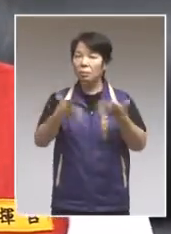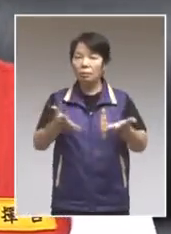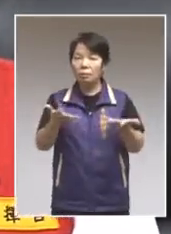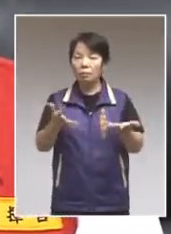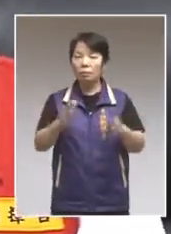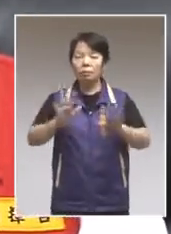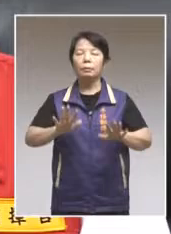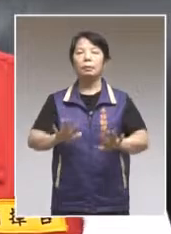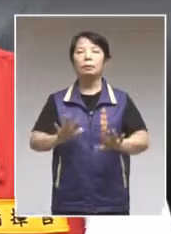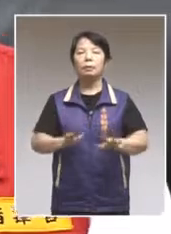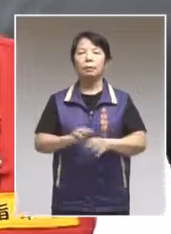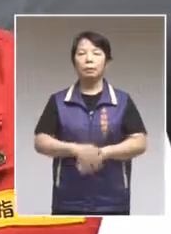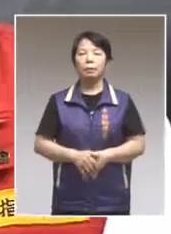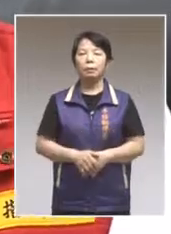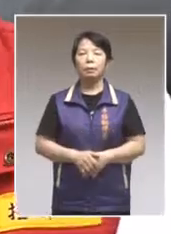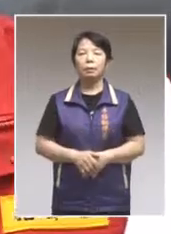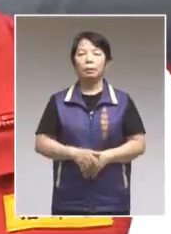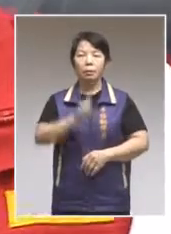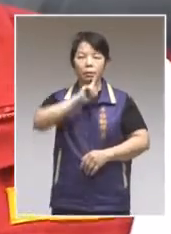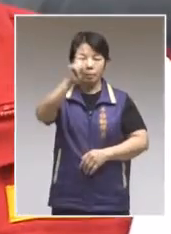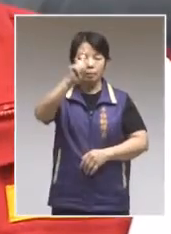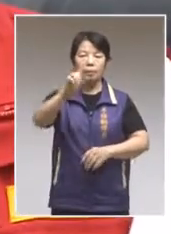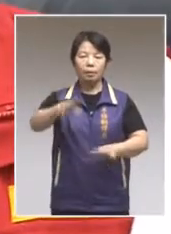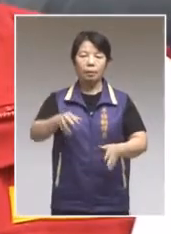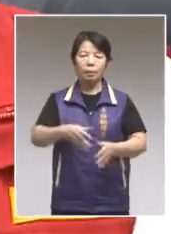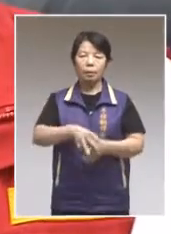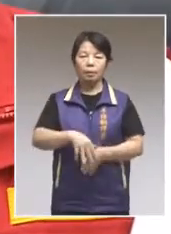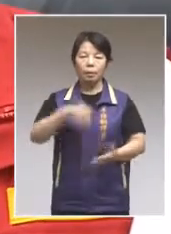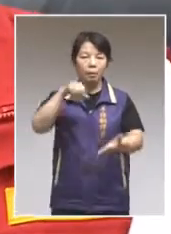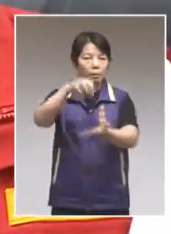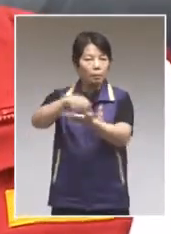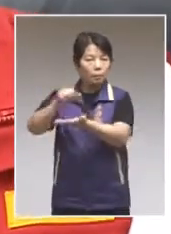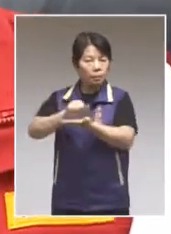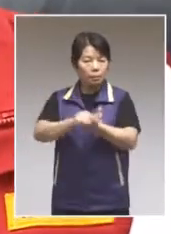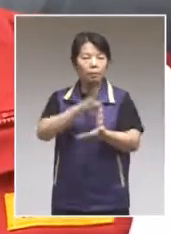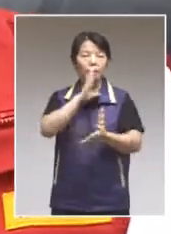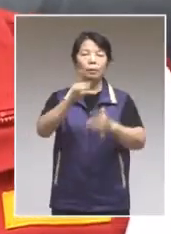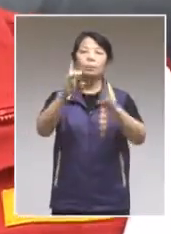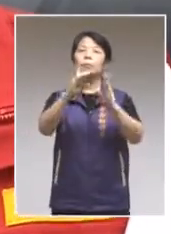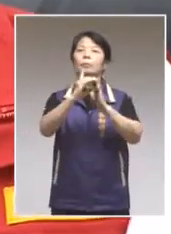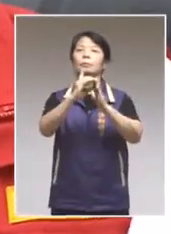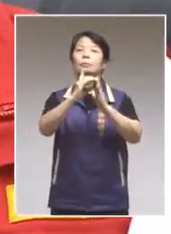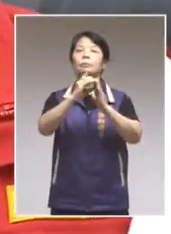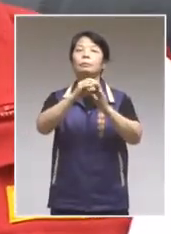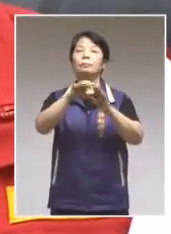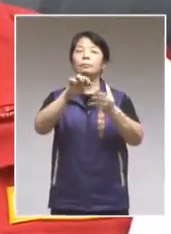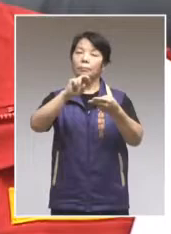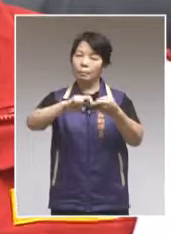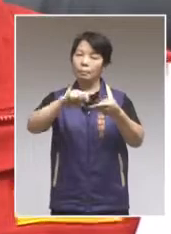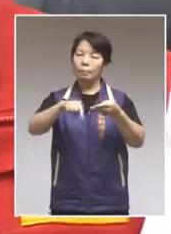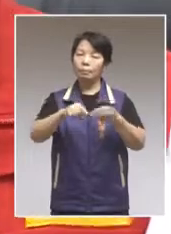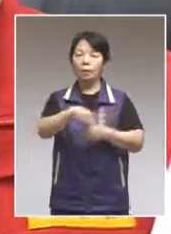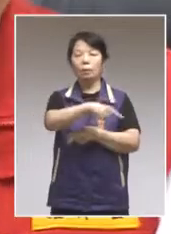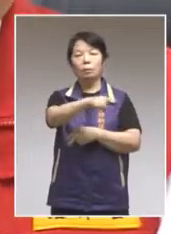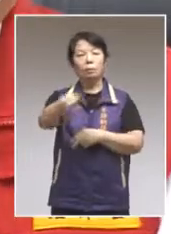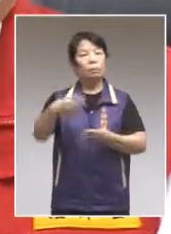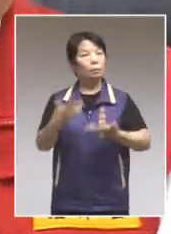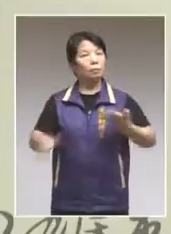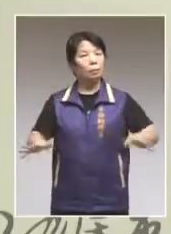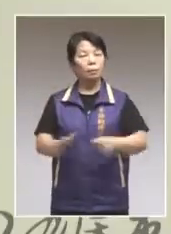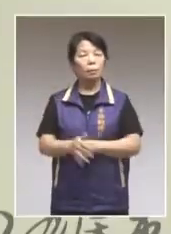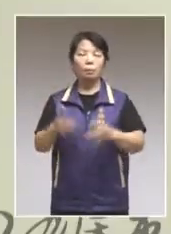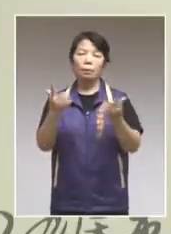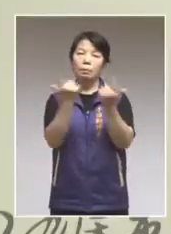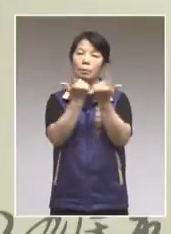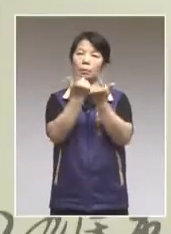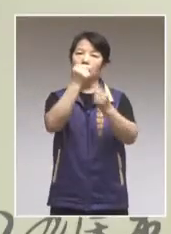在的通报，好，在登录的时候它是以它的户籍地，好，那很多各位知道说很多到北部